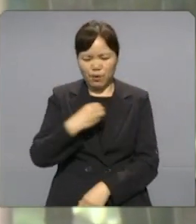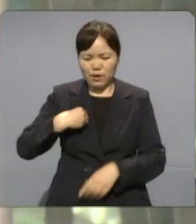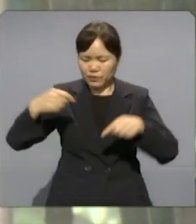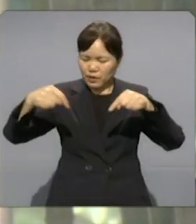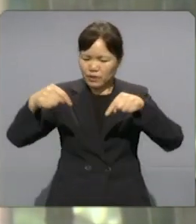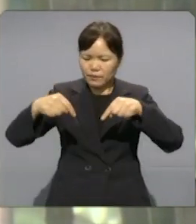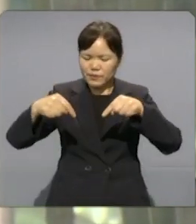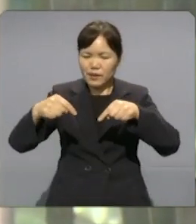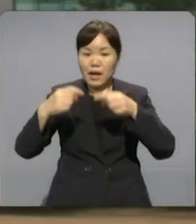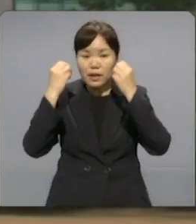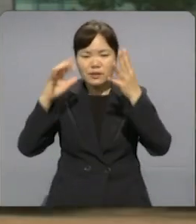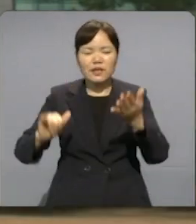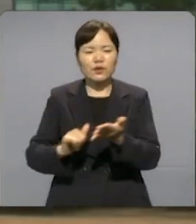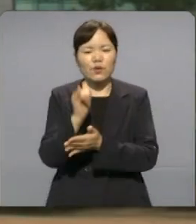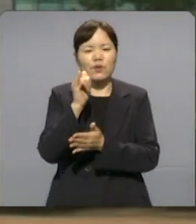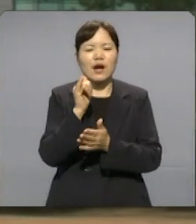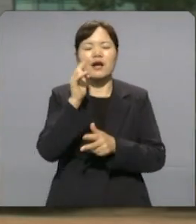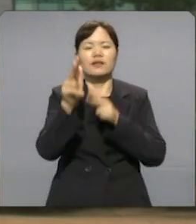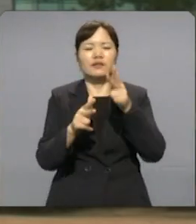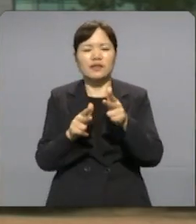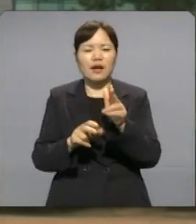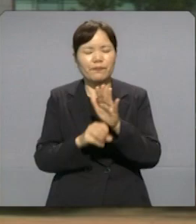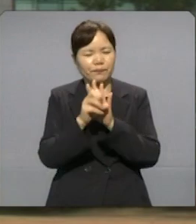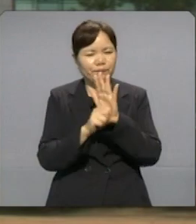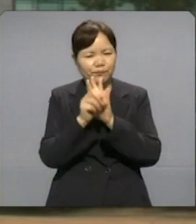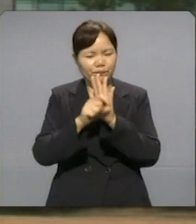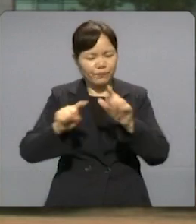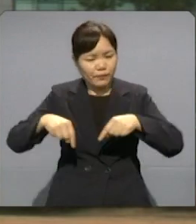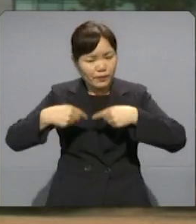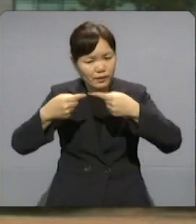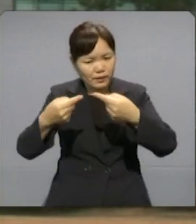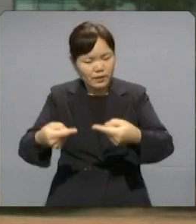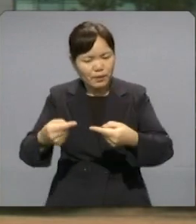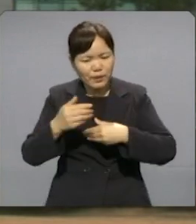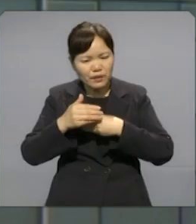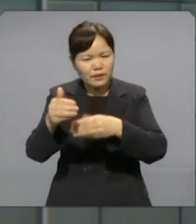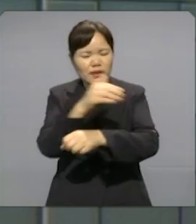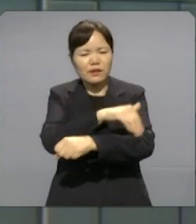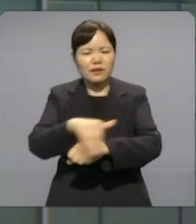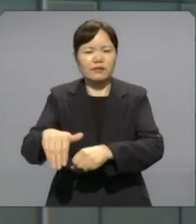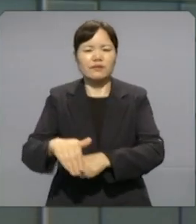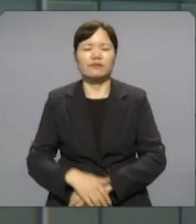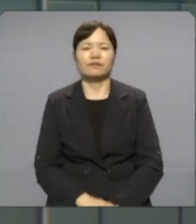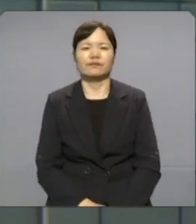폴란드 신공항 사업 입찰 참여 후속 절차를 진행할 계획이라고 설명했습니다.